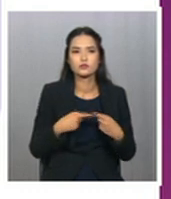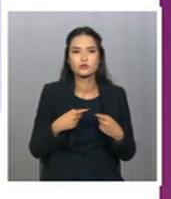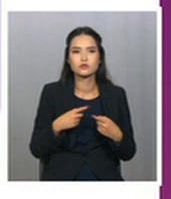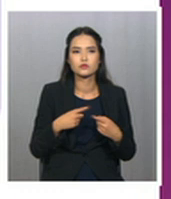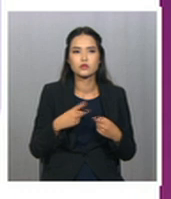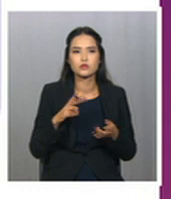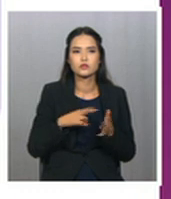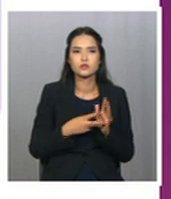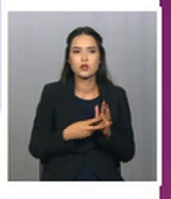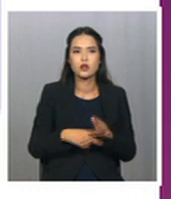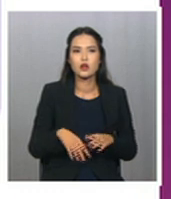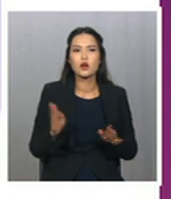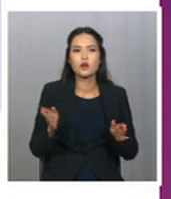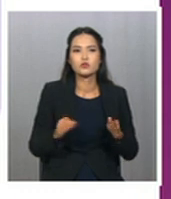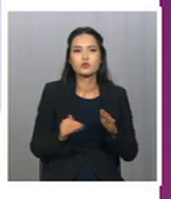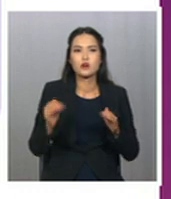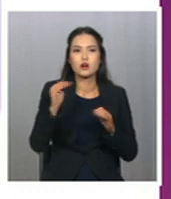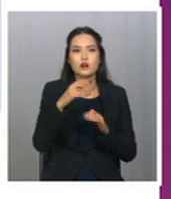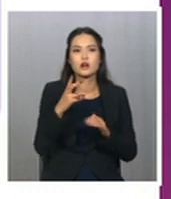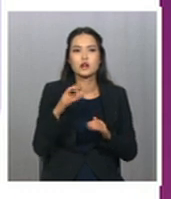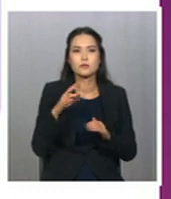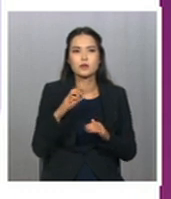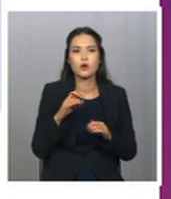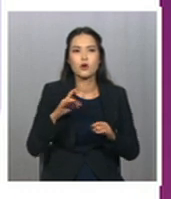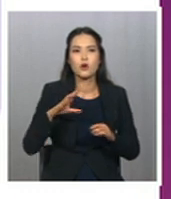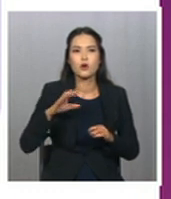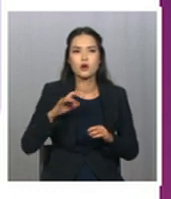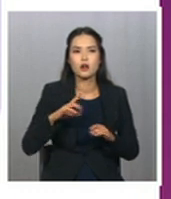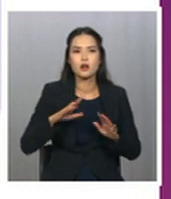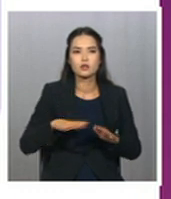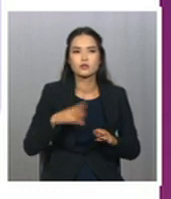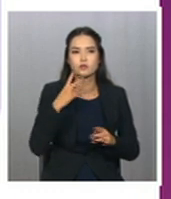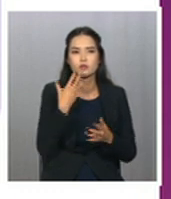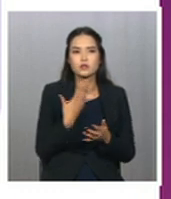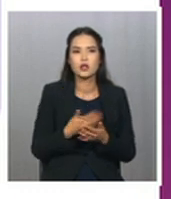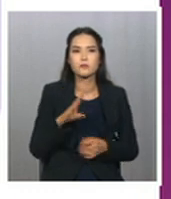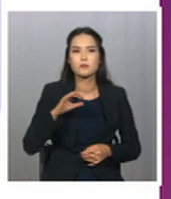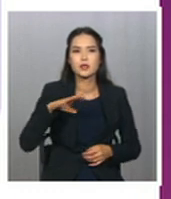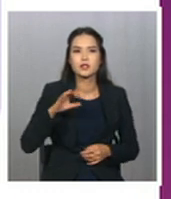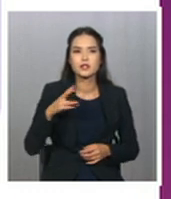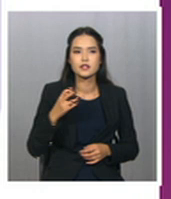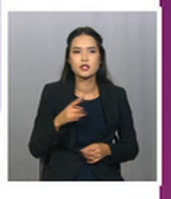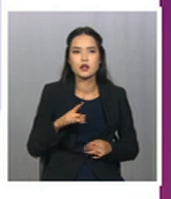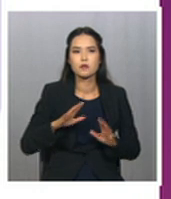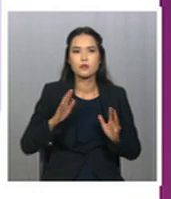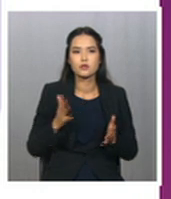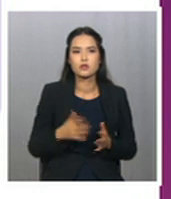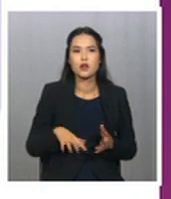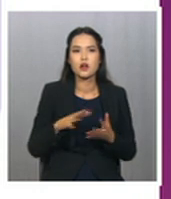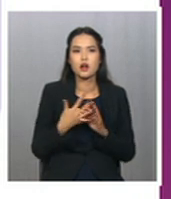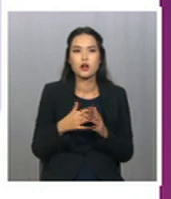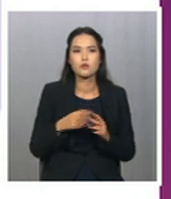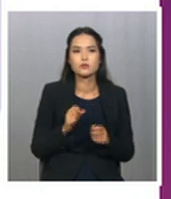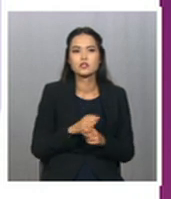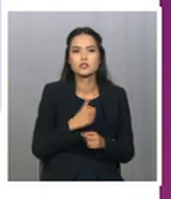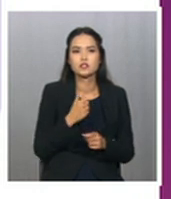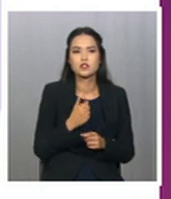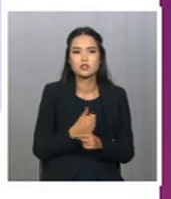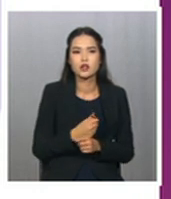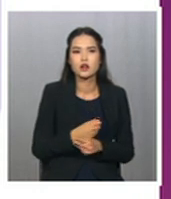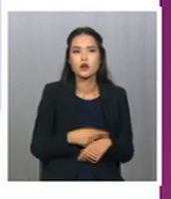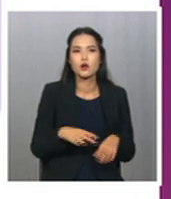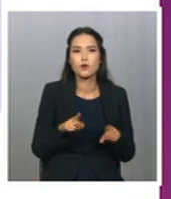ұсыныстар, жоғарғы билік органдарына жолданған петицияларды, болыстарды, ауыл